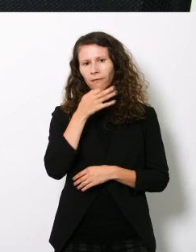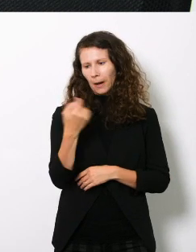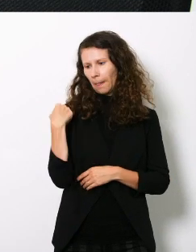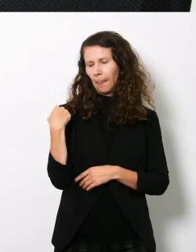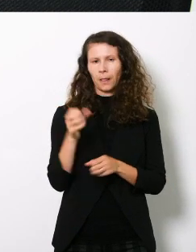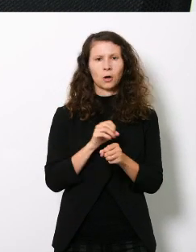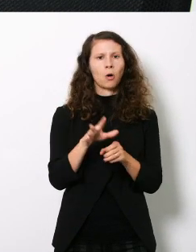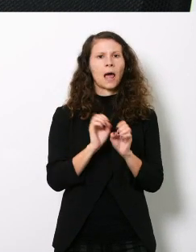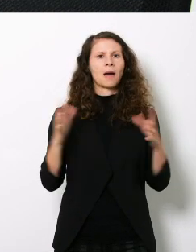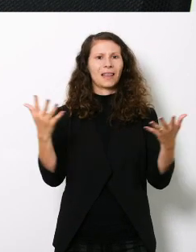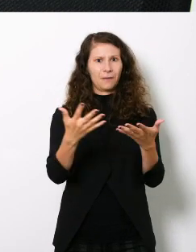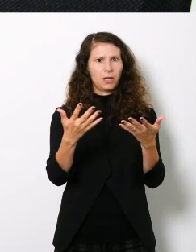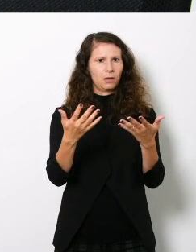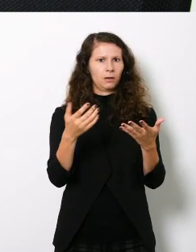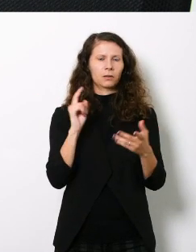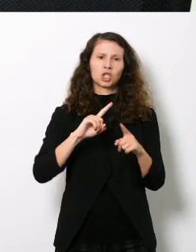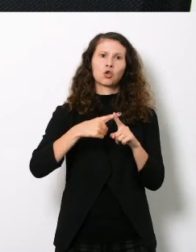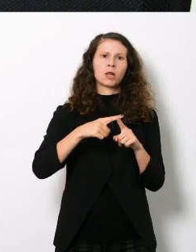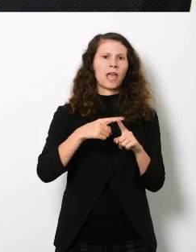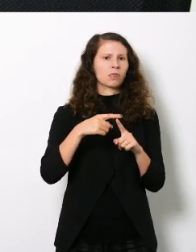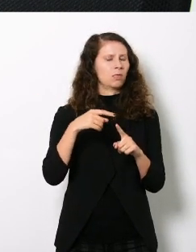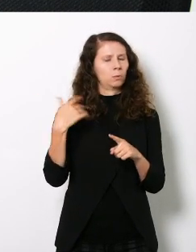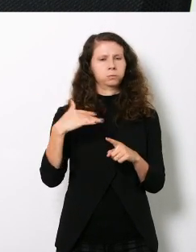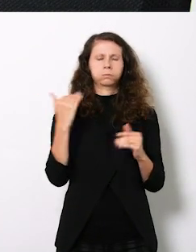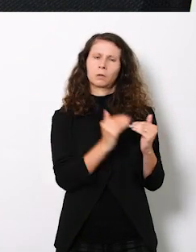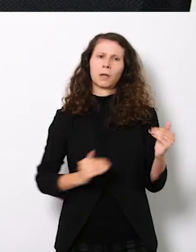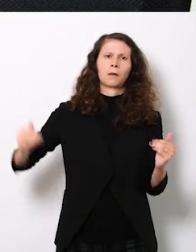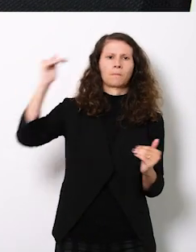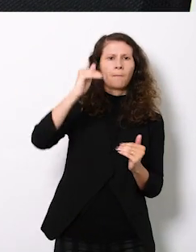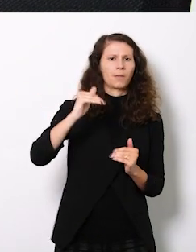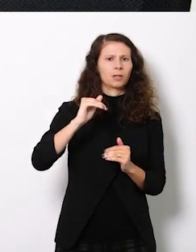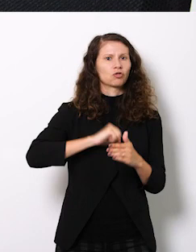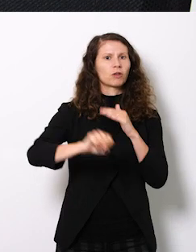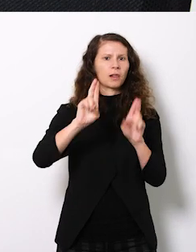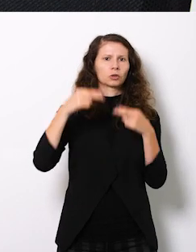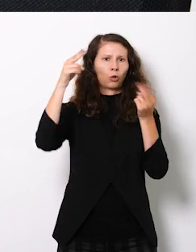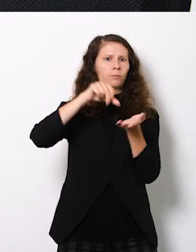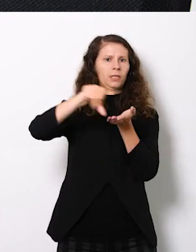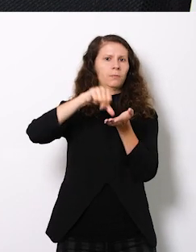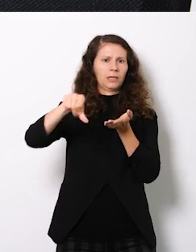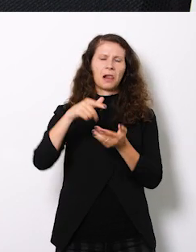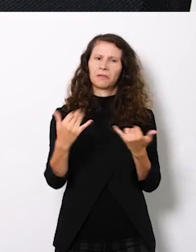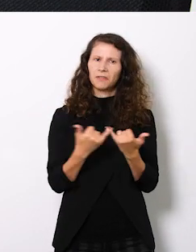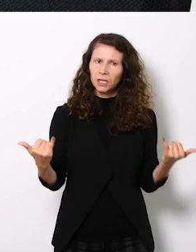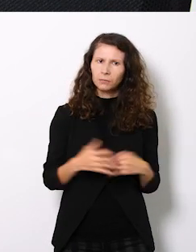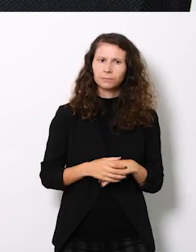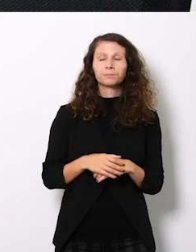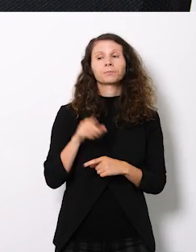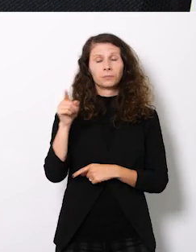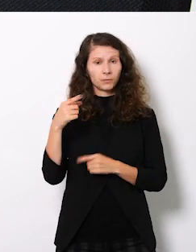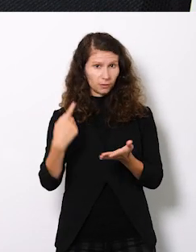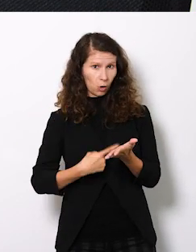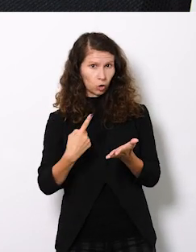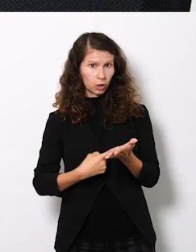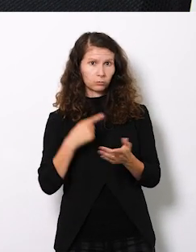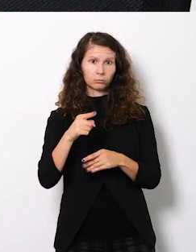durch die Corona-Pandemie nochmal deutlich gestiegenen Schulden schnell wieder zurückzahlen, was kann da passieren? Auch da haben Sie gefordert,